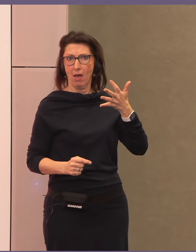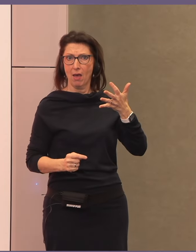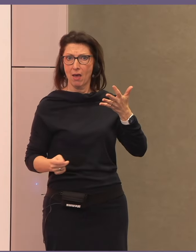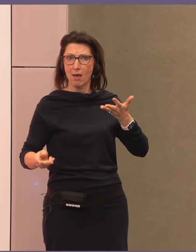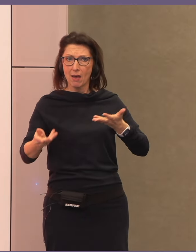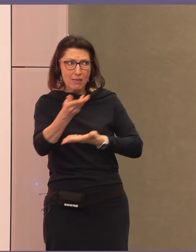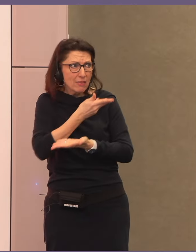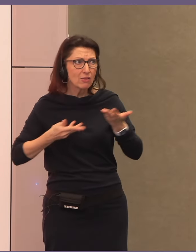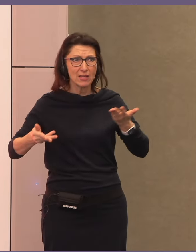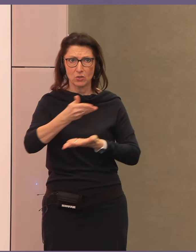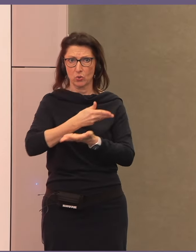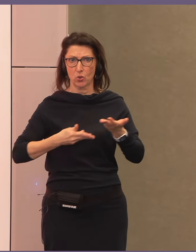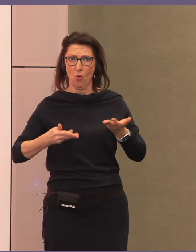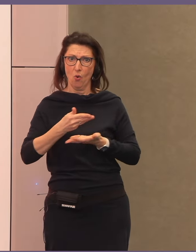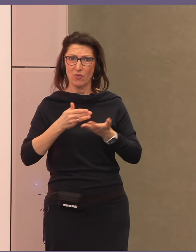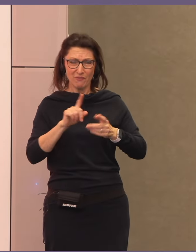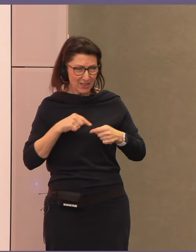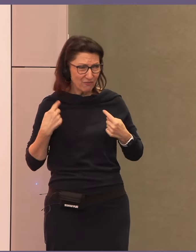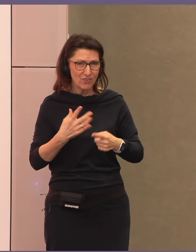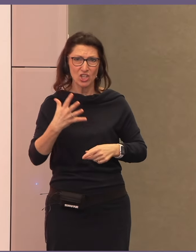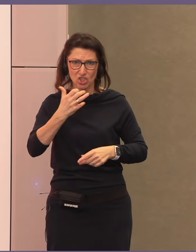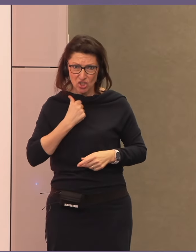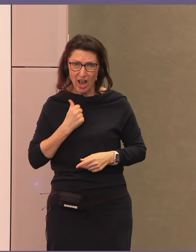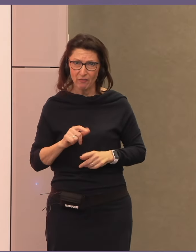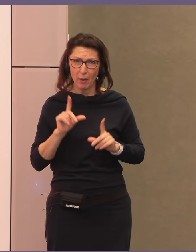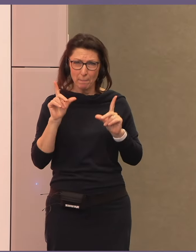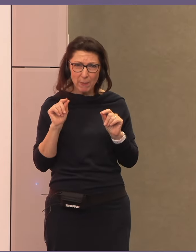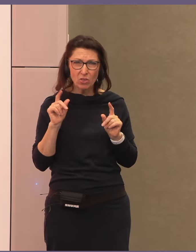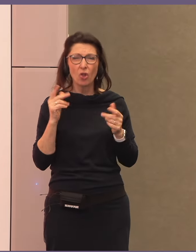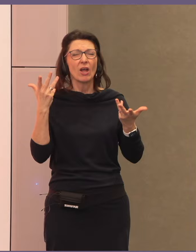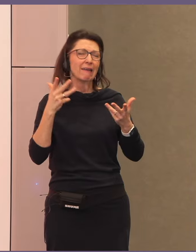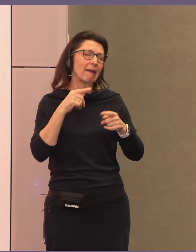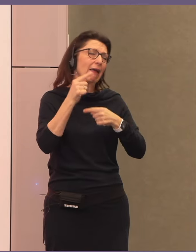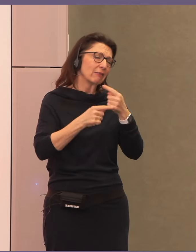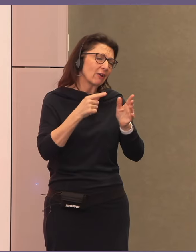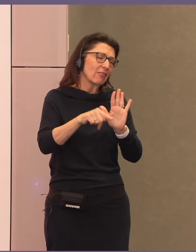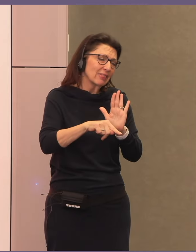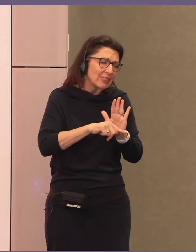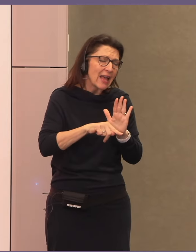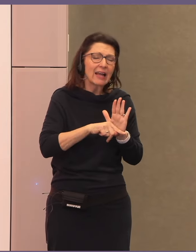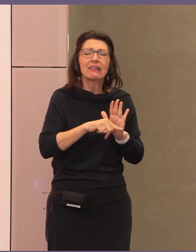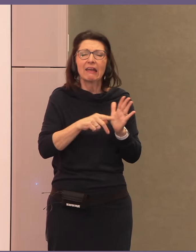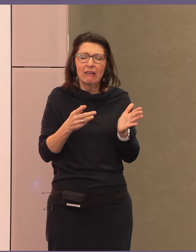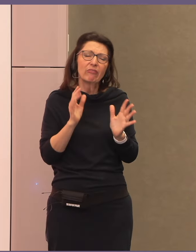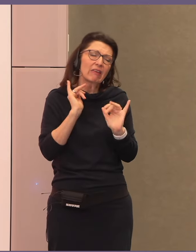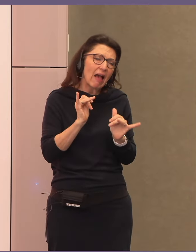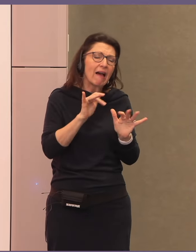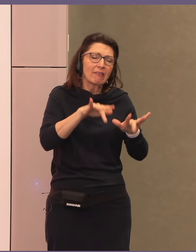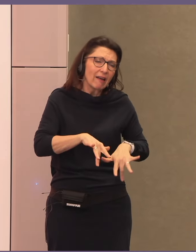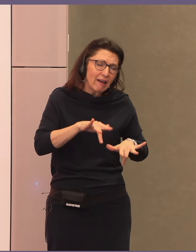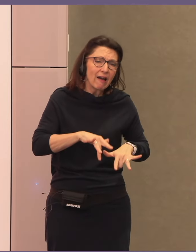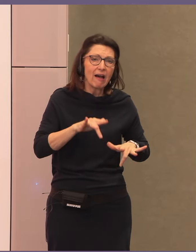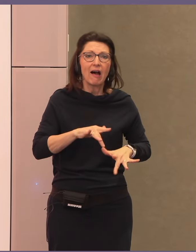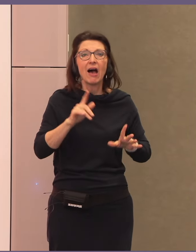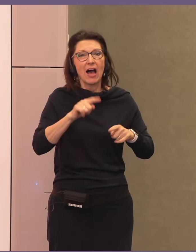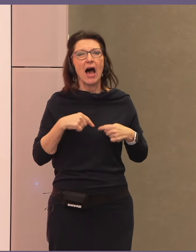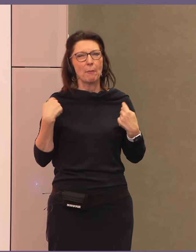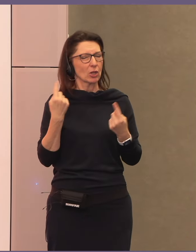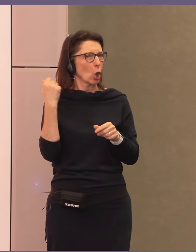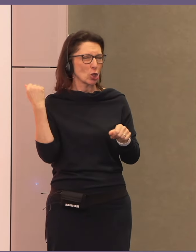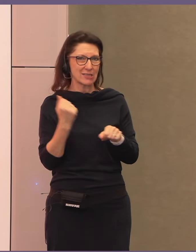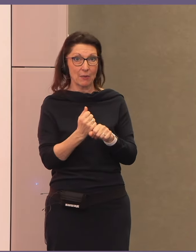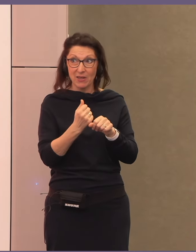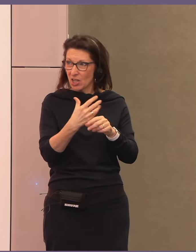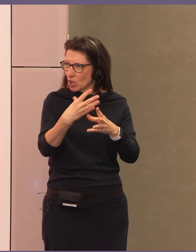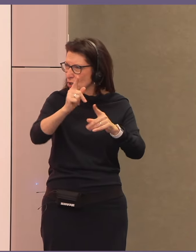dann macht einen das bei allen auch negativen Entwicklungen, die man sieht, natürlich also mich auch zuversichtlich